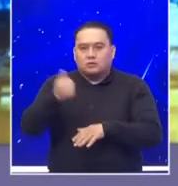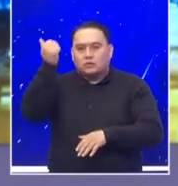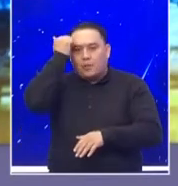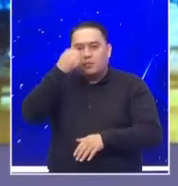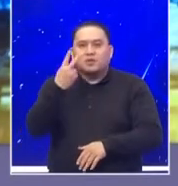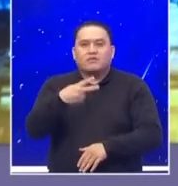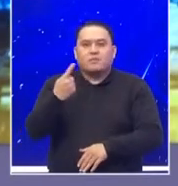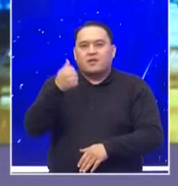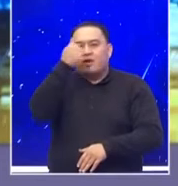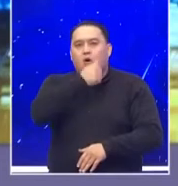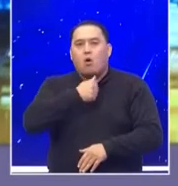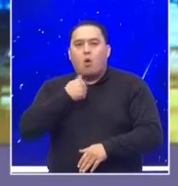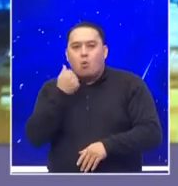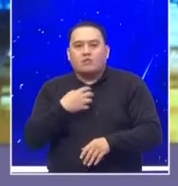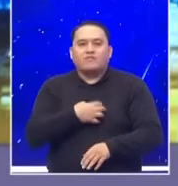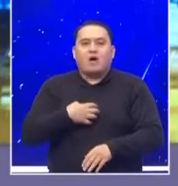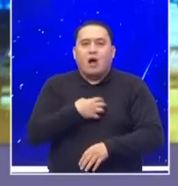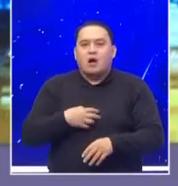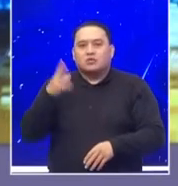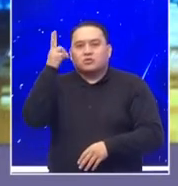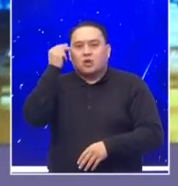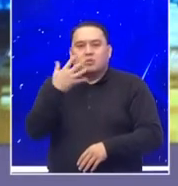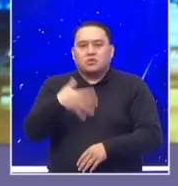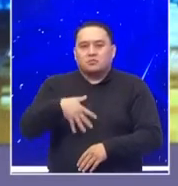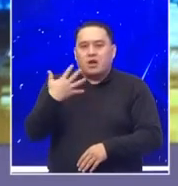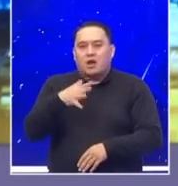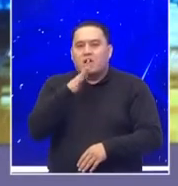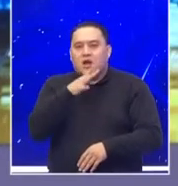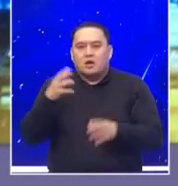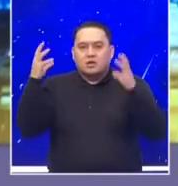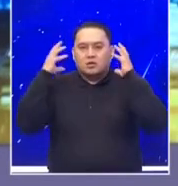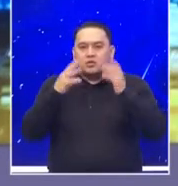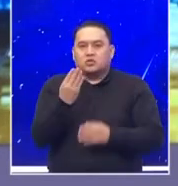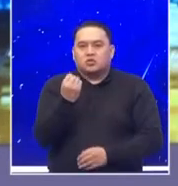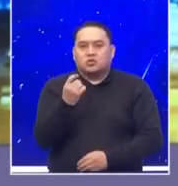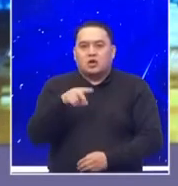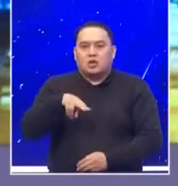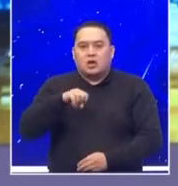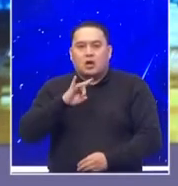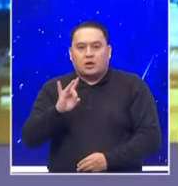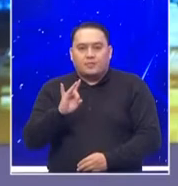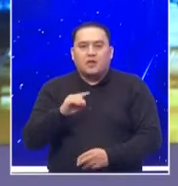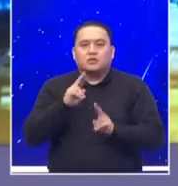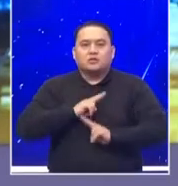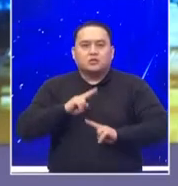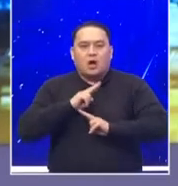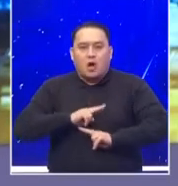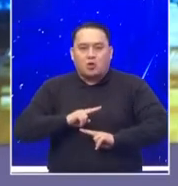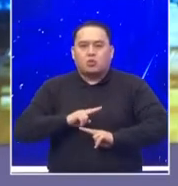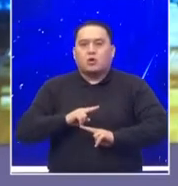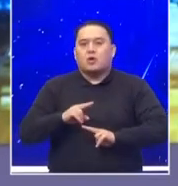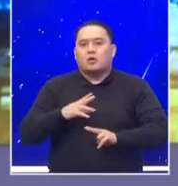2021 год и еще одной важной датой 55 лет радио шалкар на чествовании сотрудников именитых сми